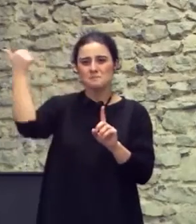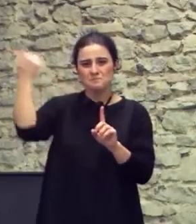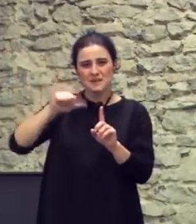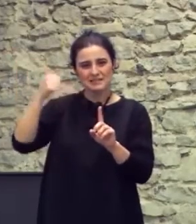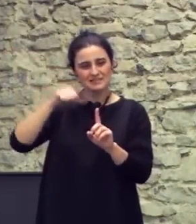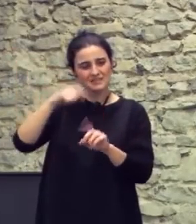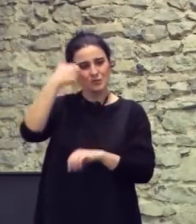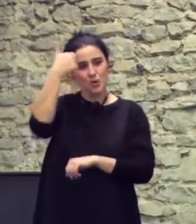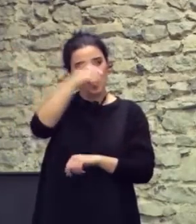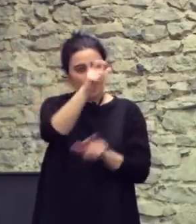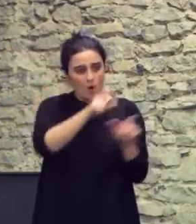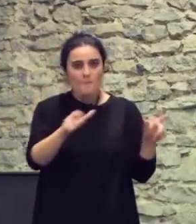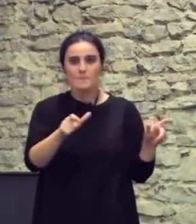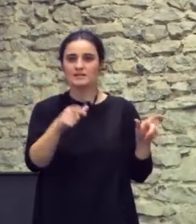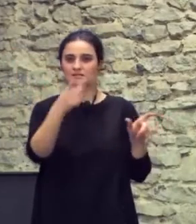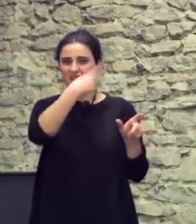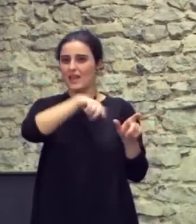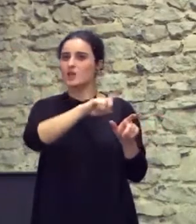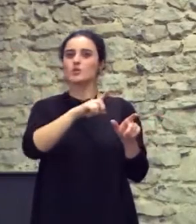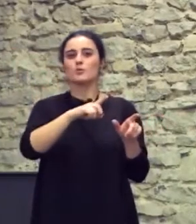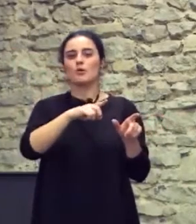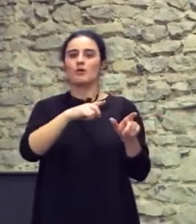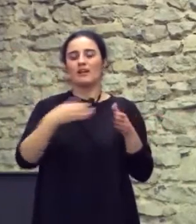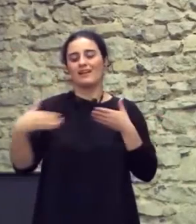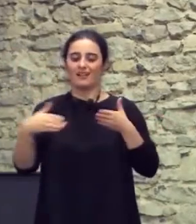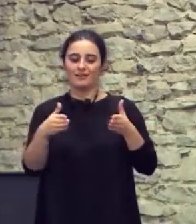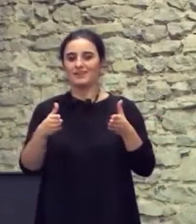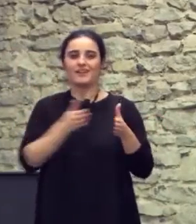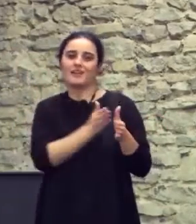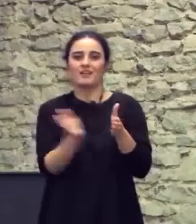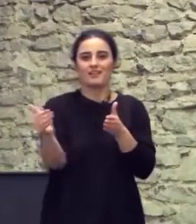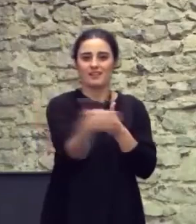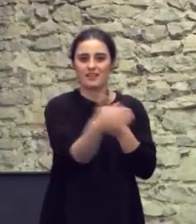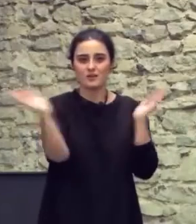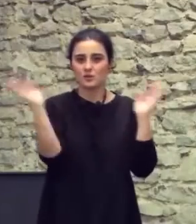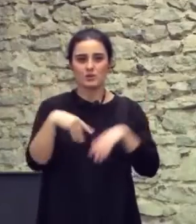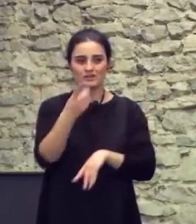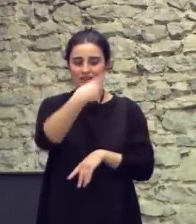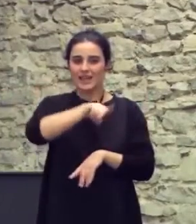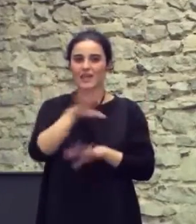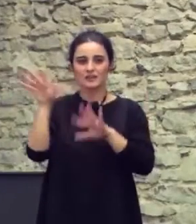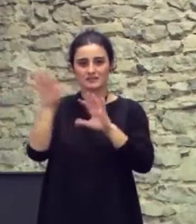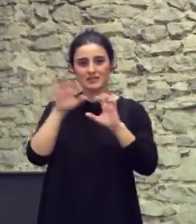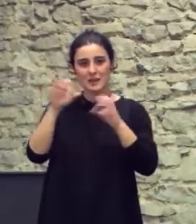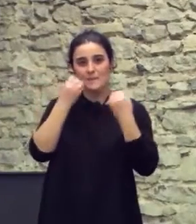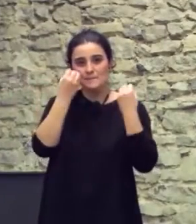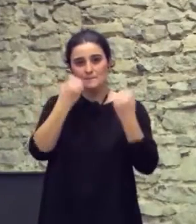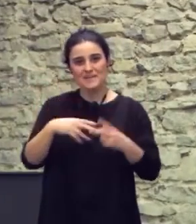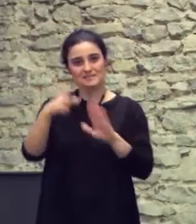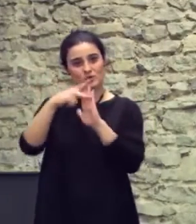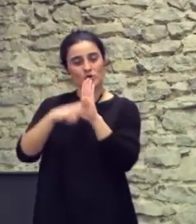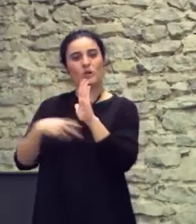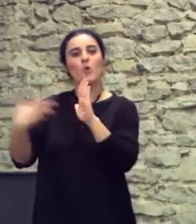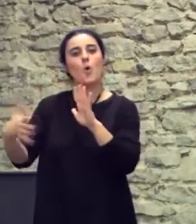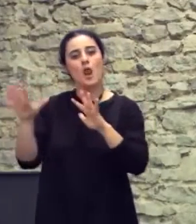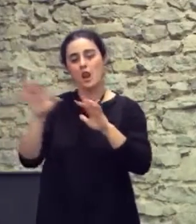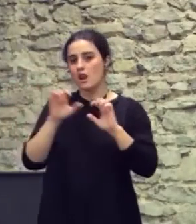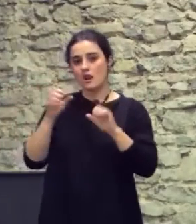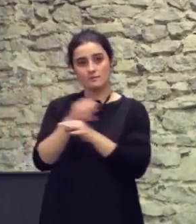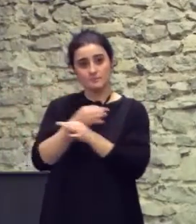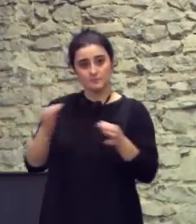edo gizonak direnik desbideratu batzuk. Ez dira desbideratu batzuk, ondo ikasi dute zein den araua